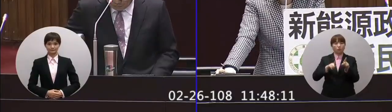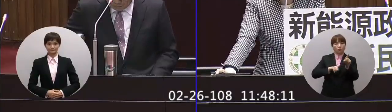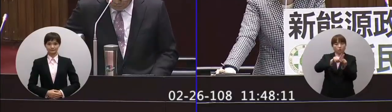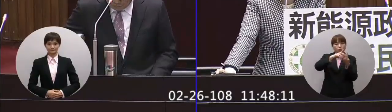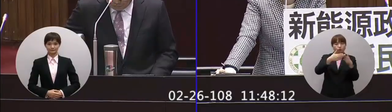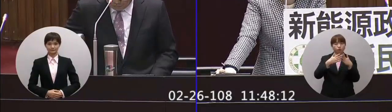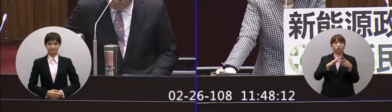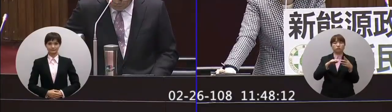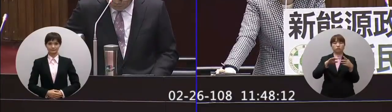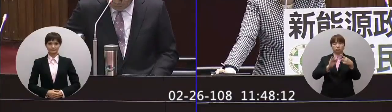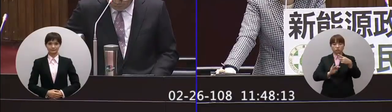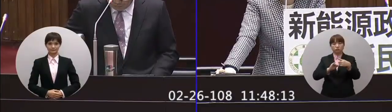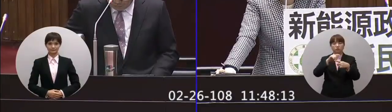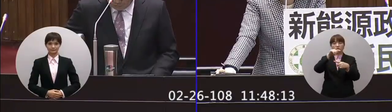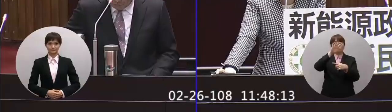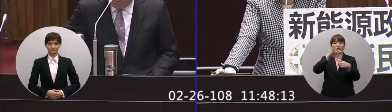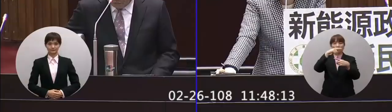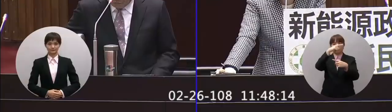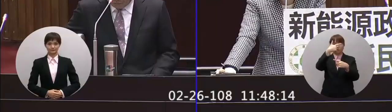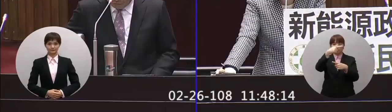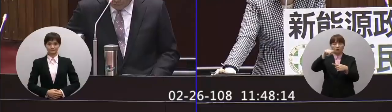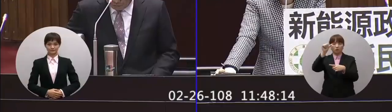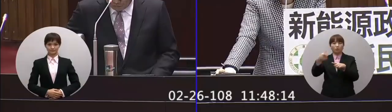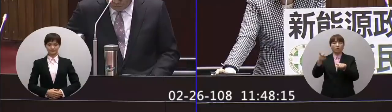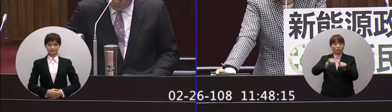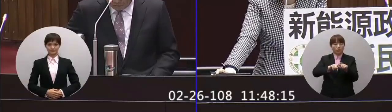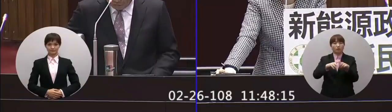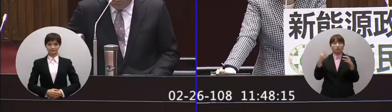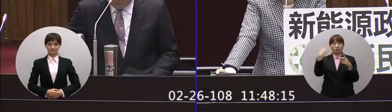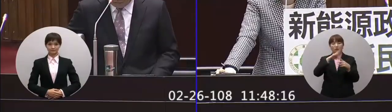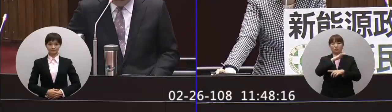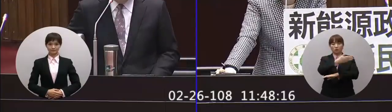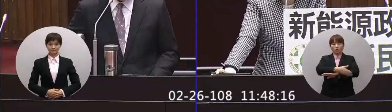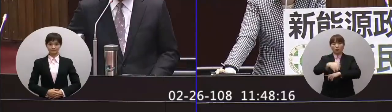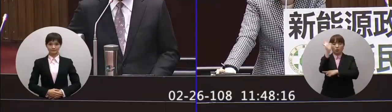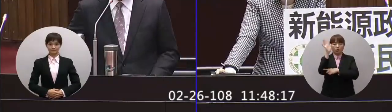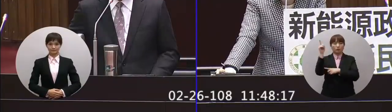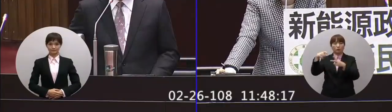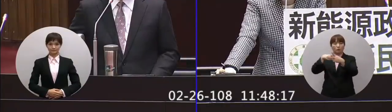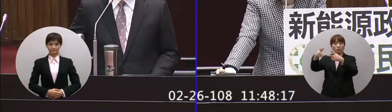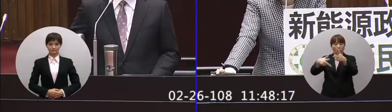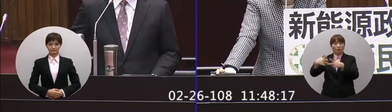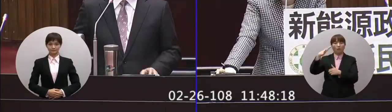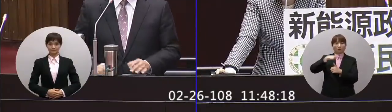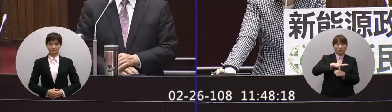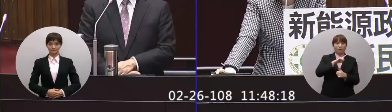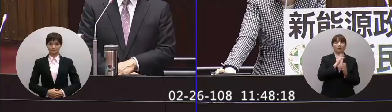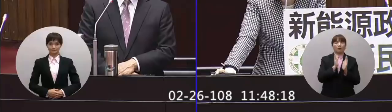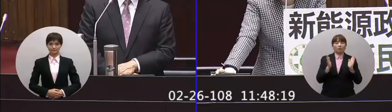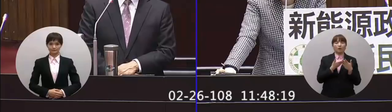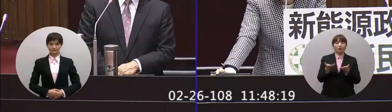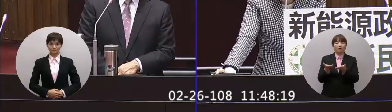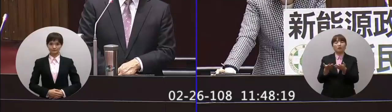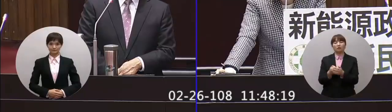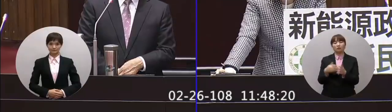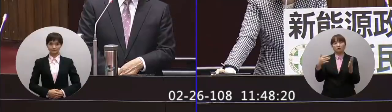是6.5倍，更何况你们的离岸风电就是在厂商的压力底下一再的让步，你